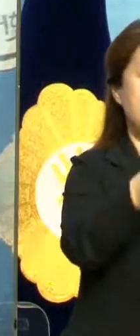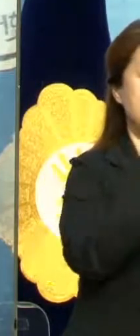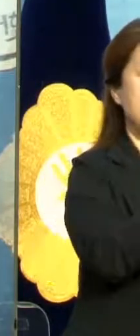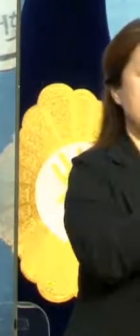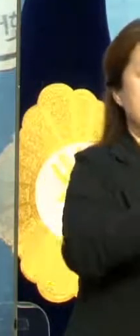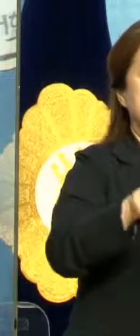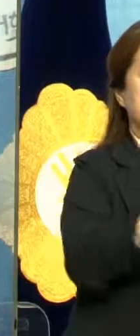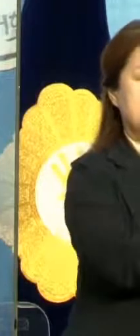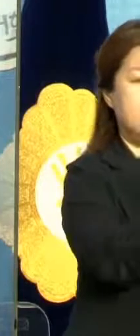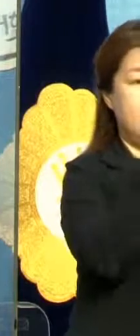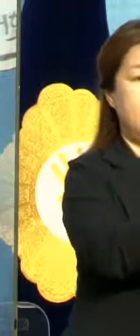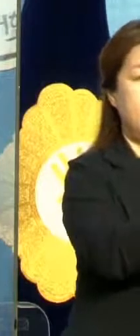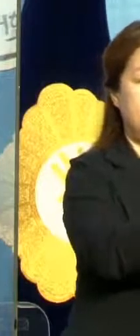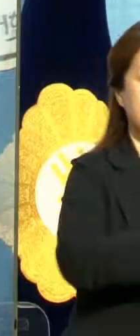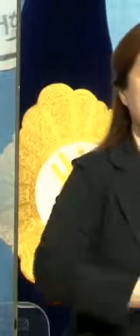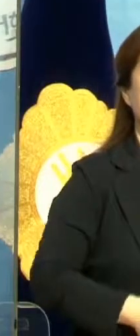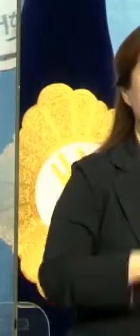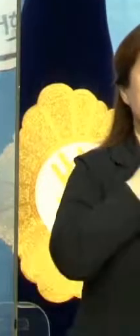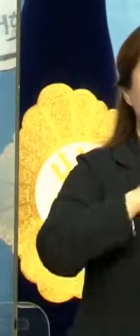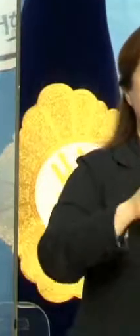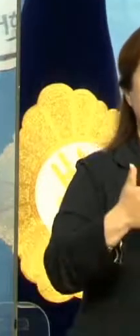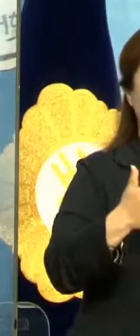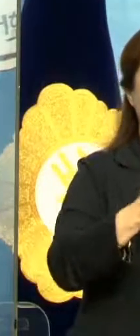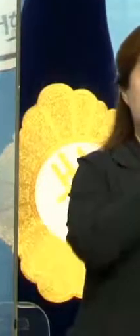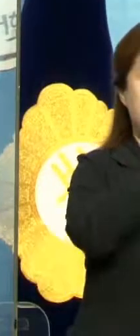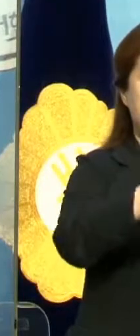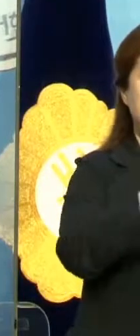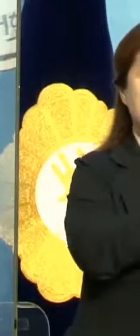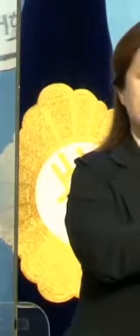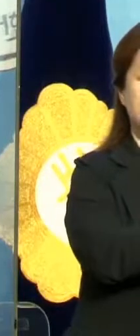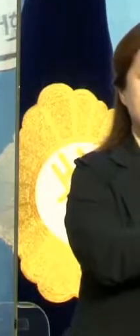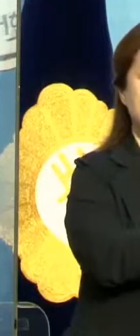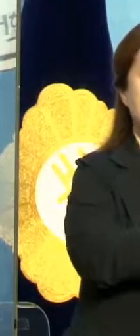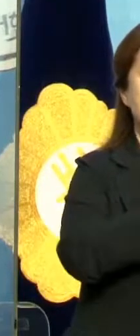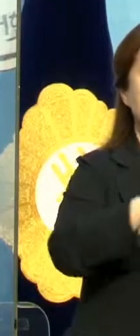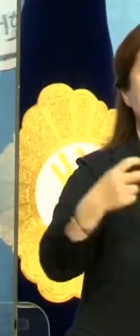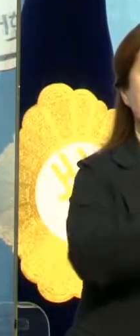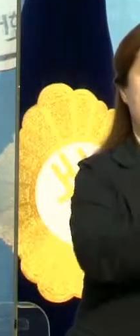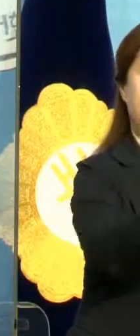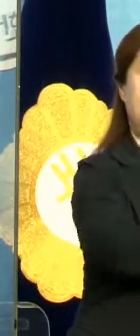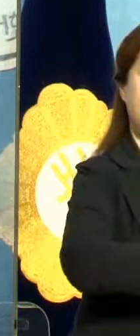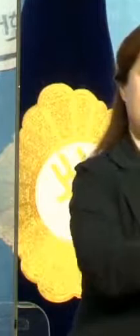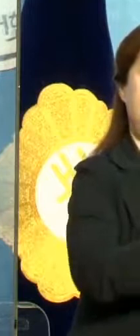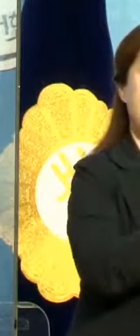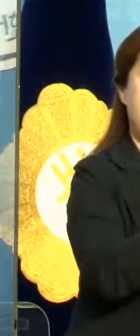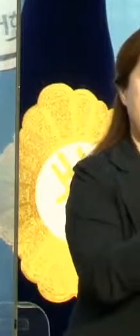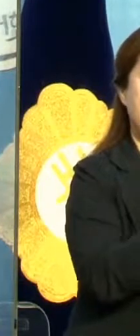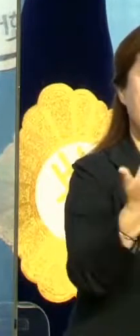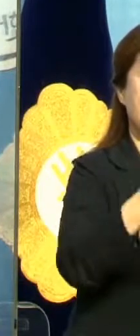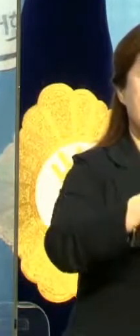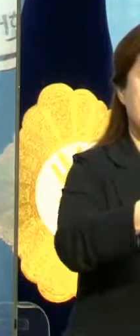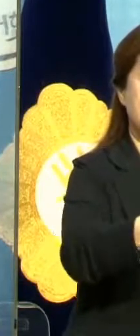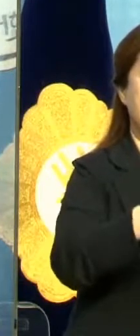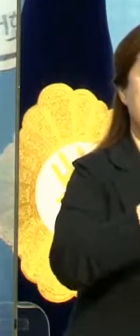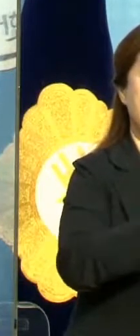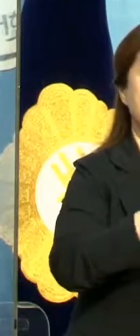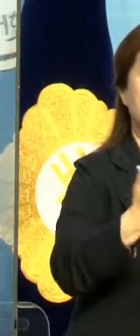제명 하십시오 뿐만 아니라 박덕흠 의원 외 국 트의 보호에 개입한 지도부는